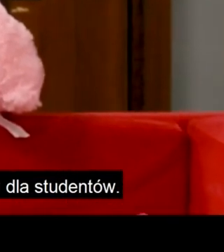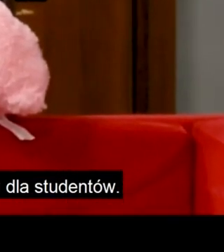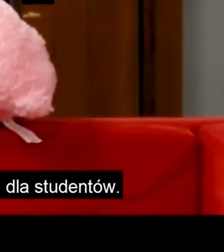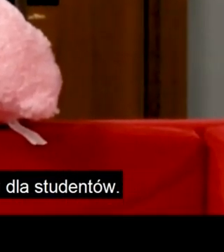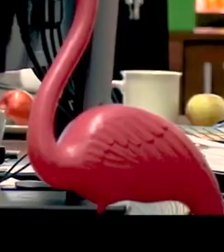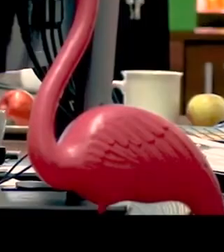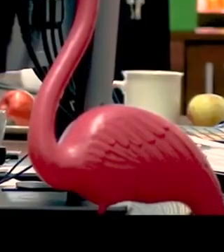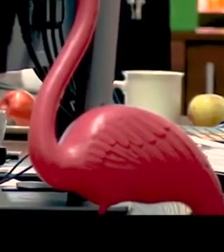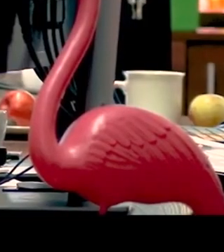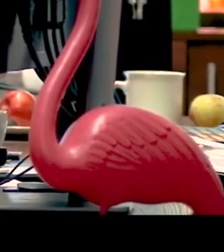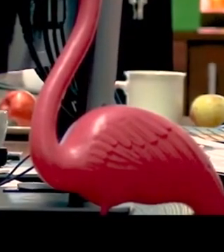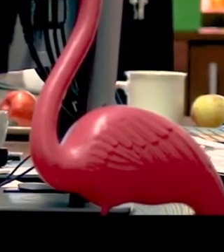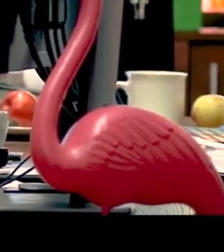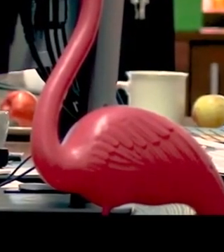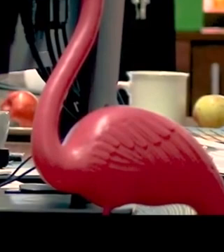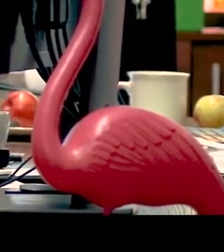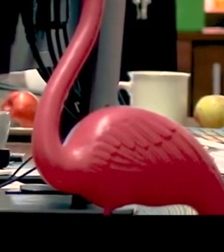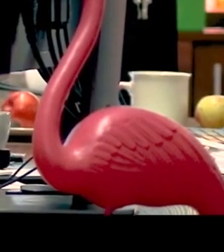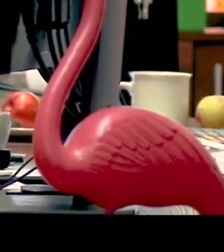dla studentów.